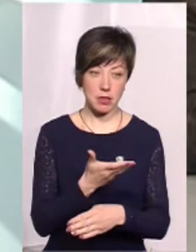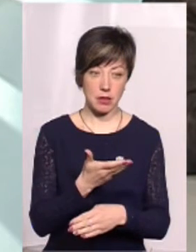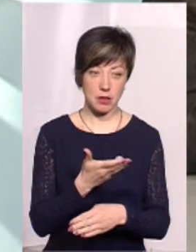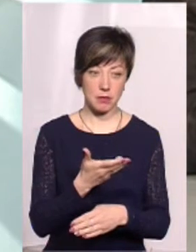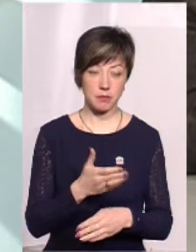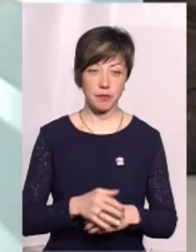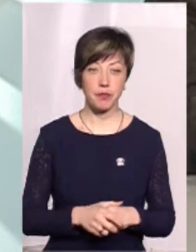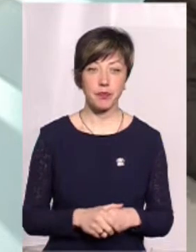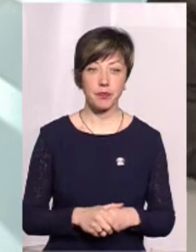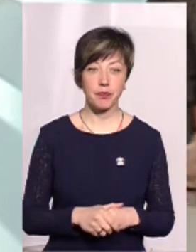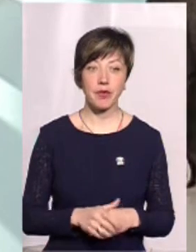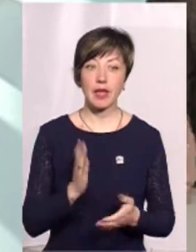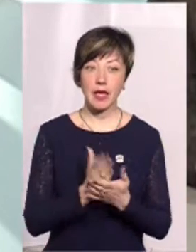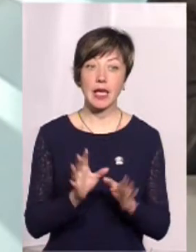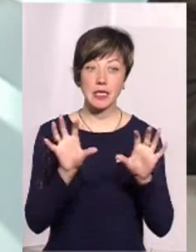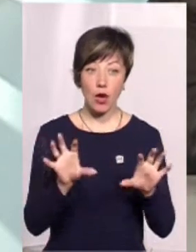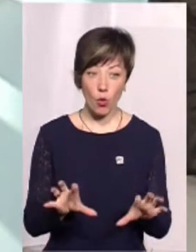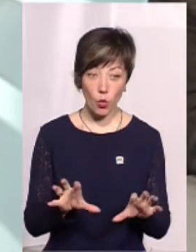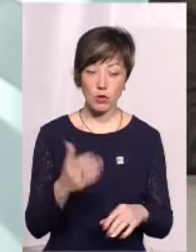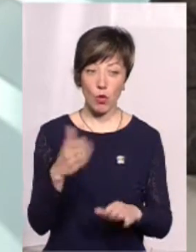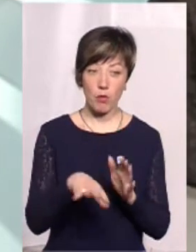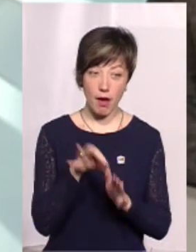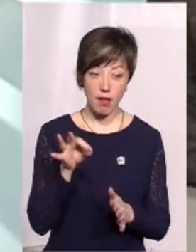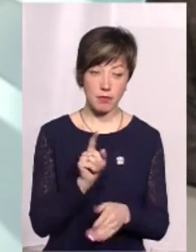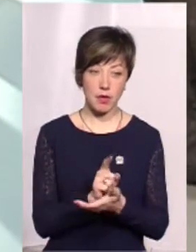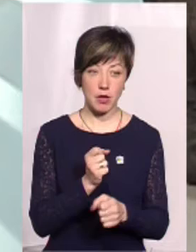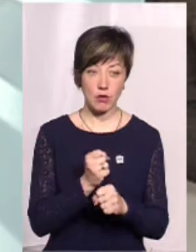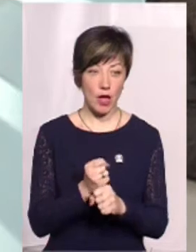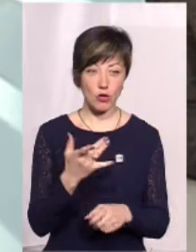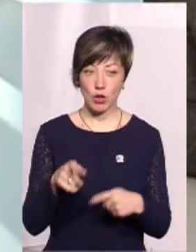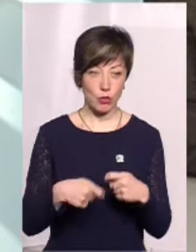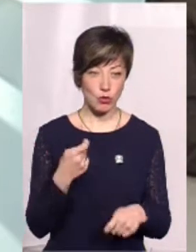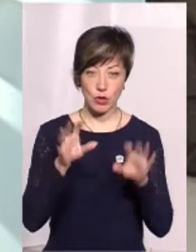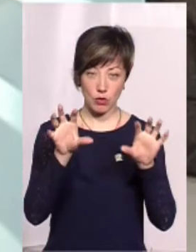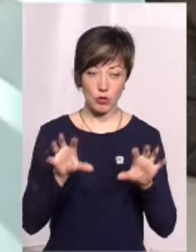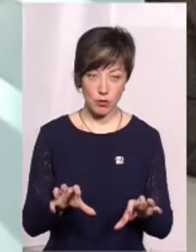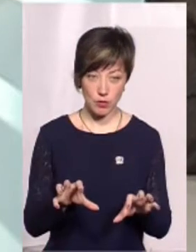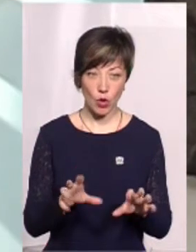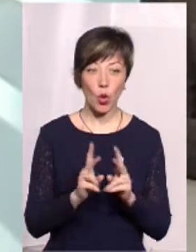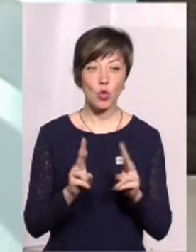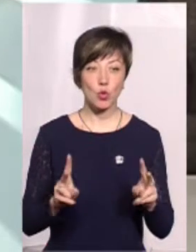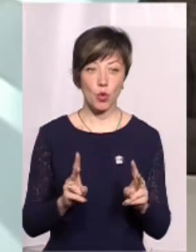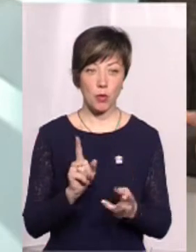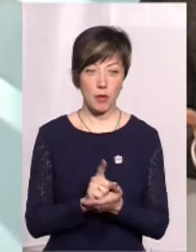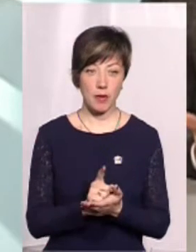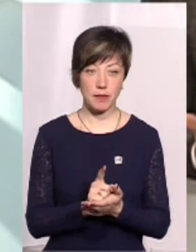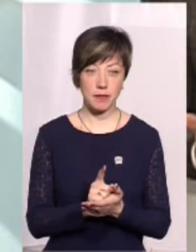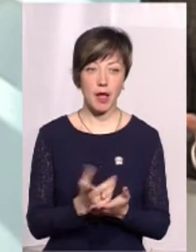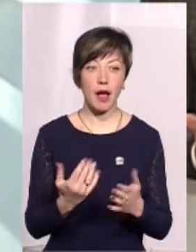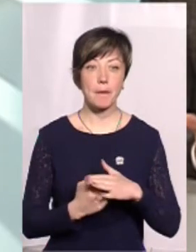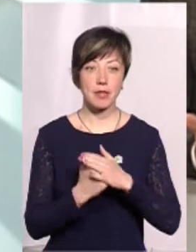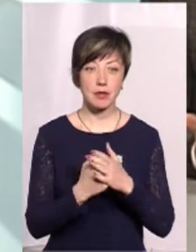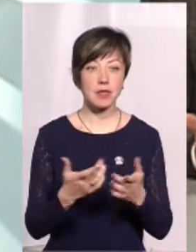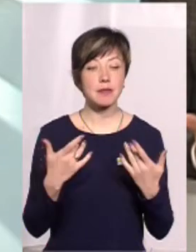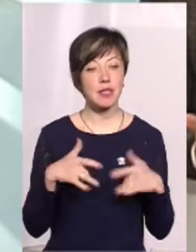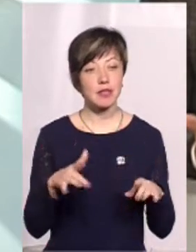змістити. Є закон, тебе обрали, ти маєш працювати. Якщо ти не порушив законодавство, хто має, які підстави тебе